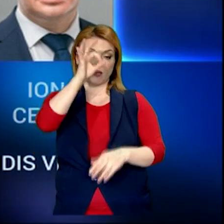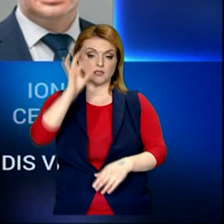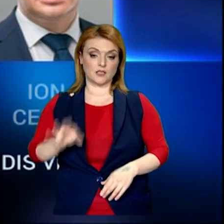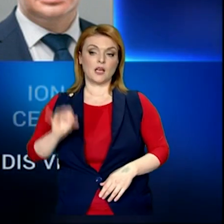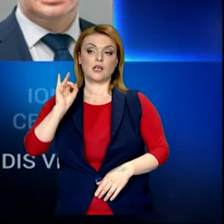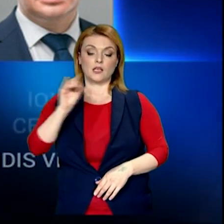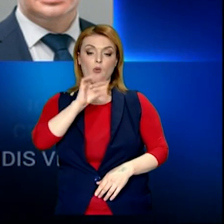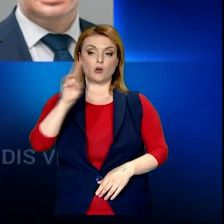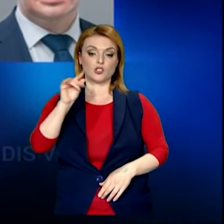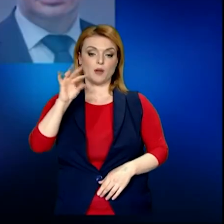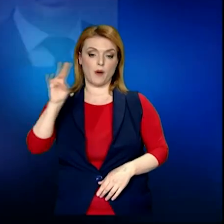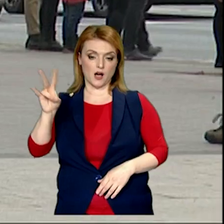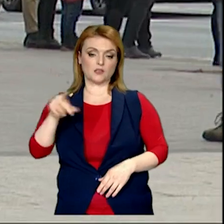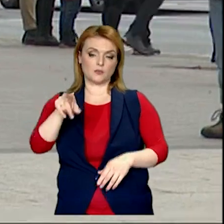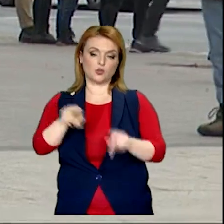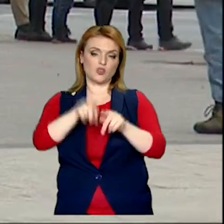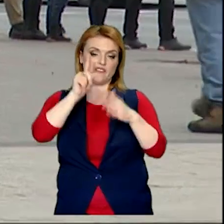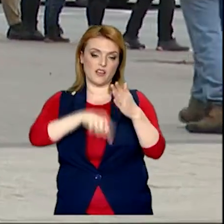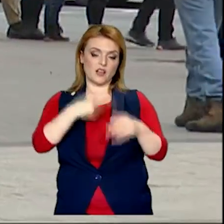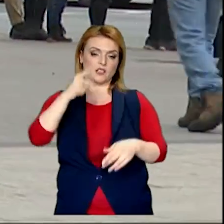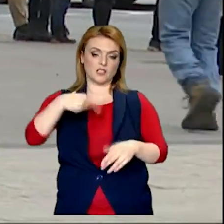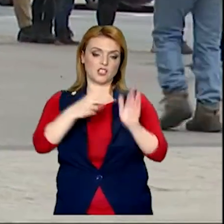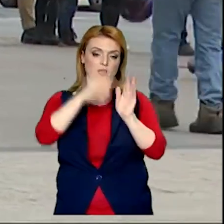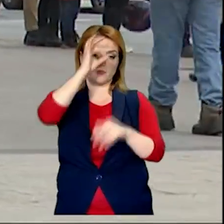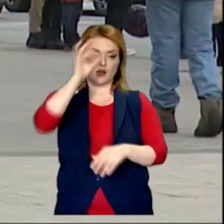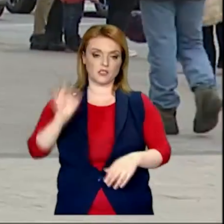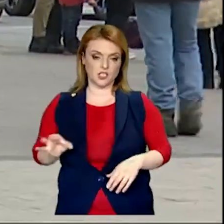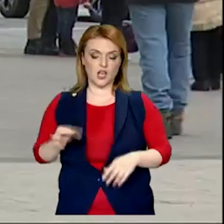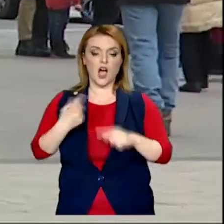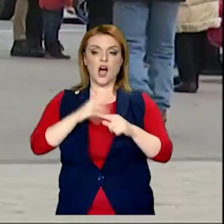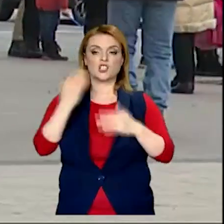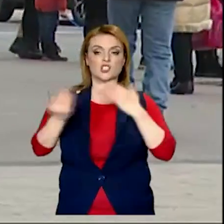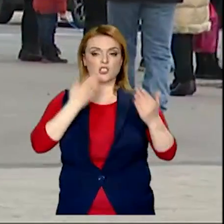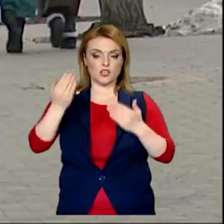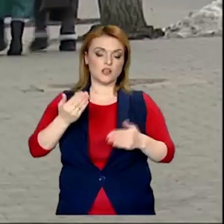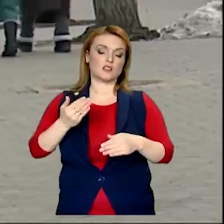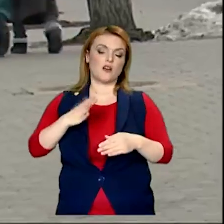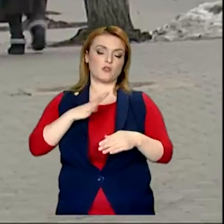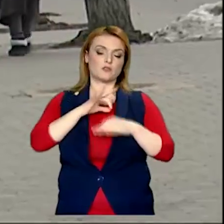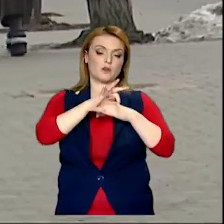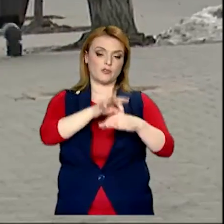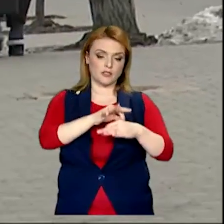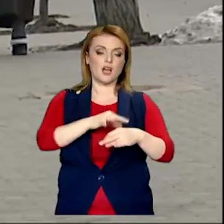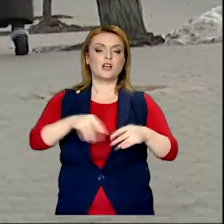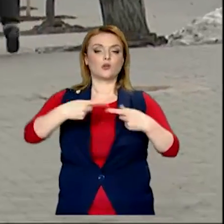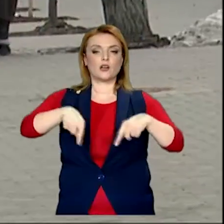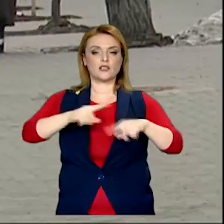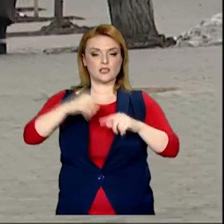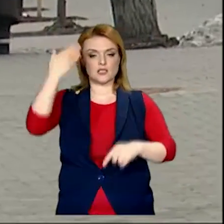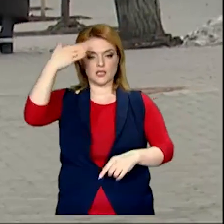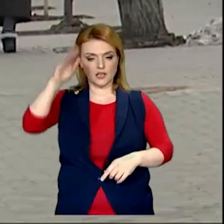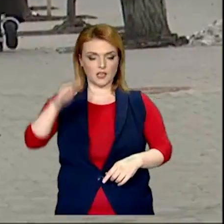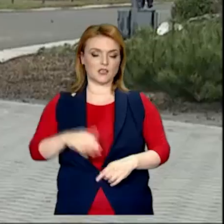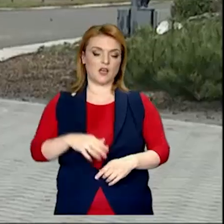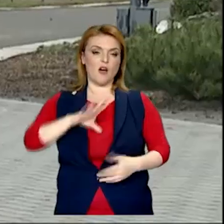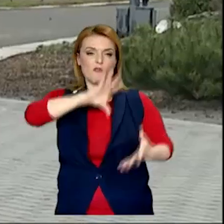câte 1,7%. Sondajul a fost realizat de IDIS Viitorul împreună cu CBS AXA și Institutul Liceu Brătianu pe un eșantion